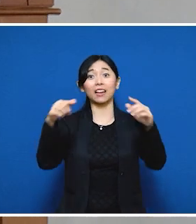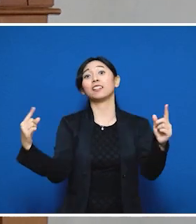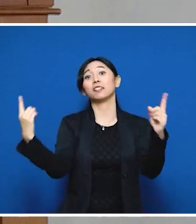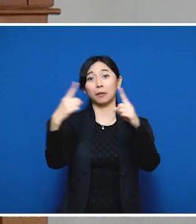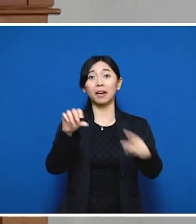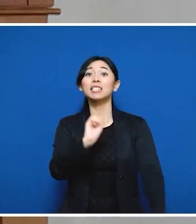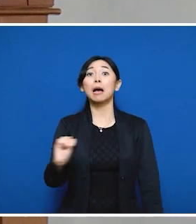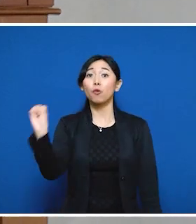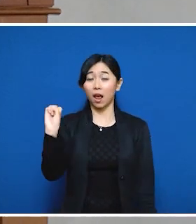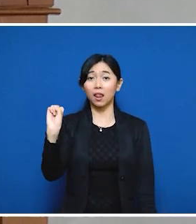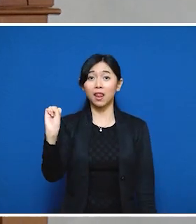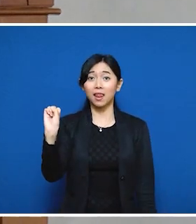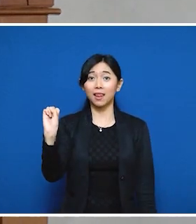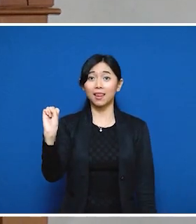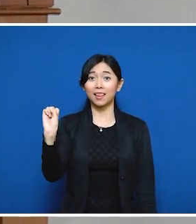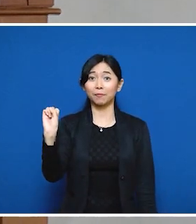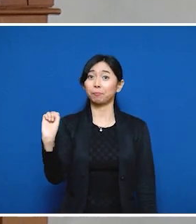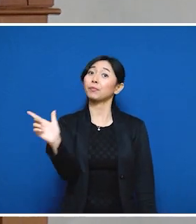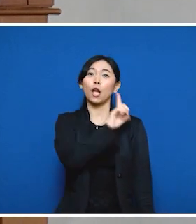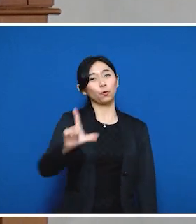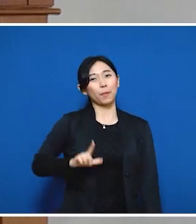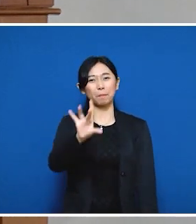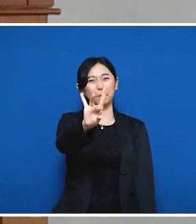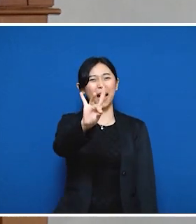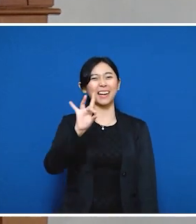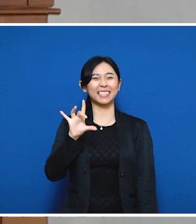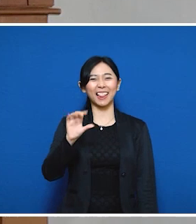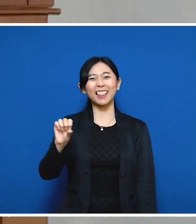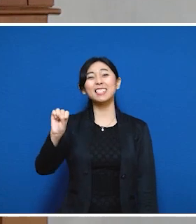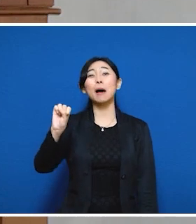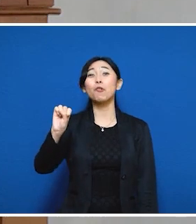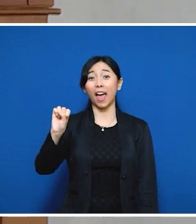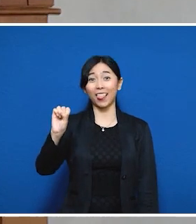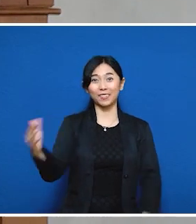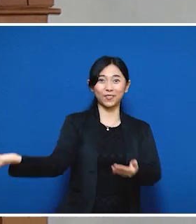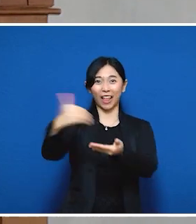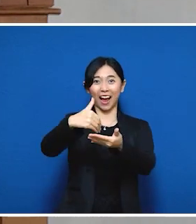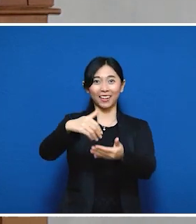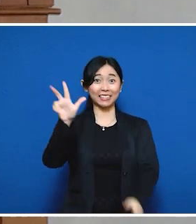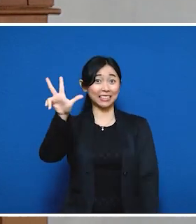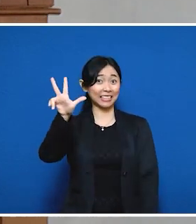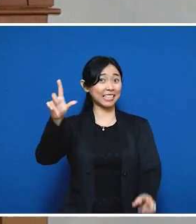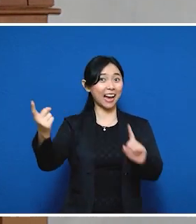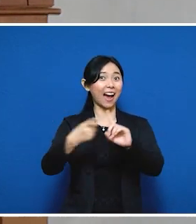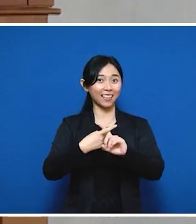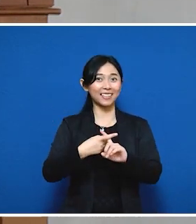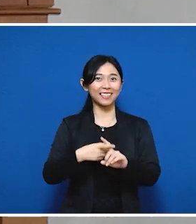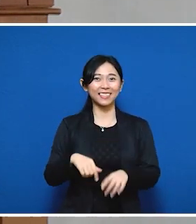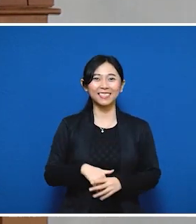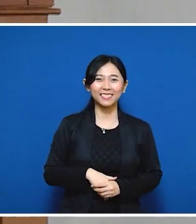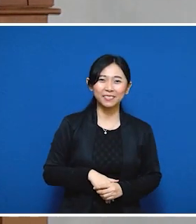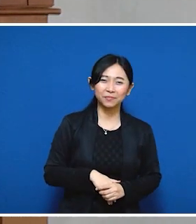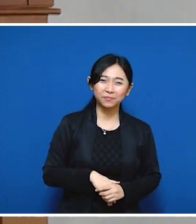kepadanya. Dan Tuhan memanggil Samuel sekali lagi. Untuk